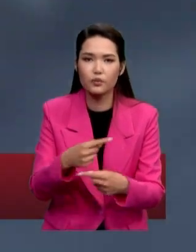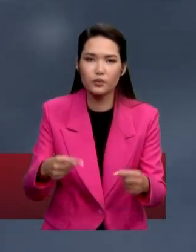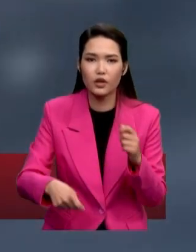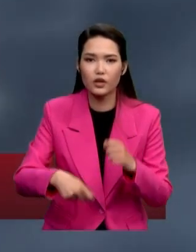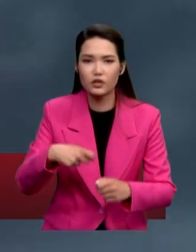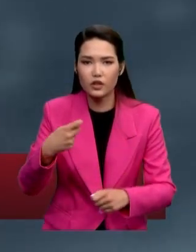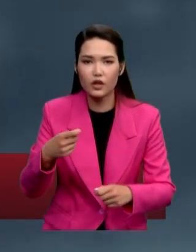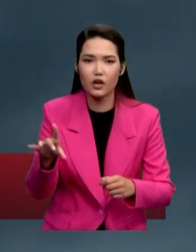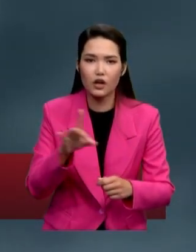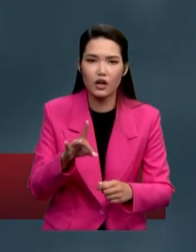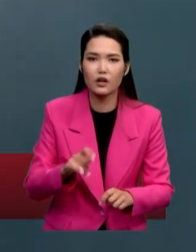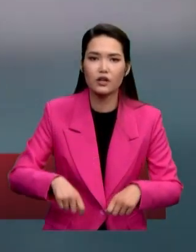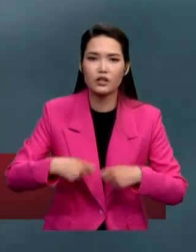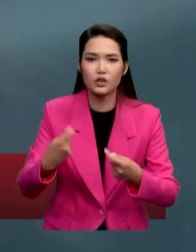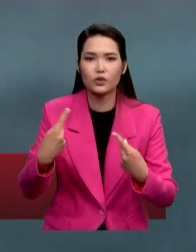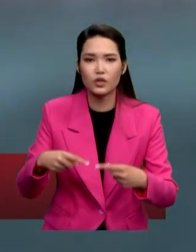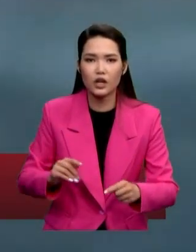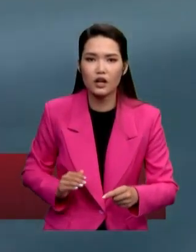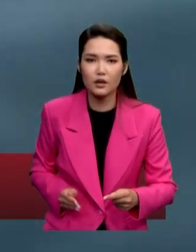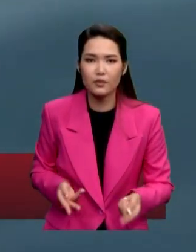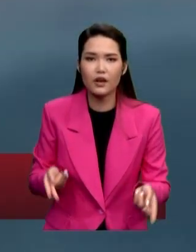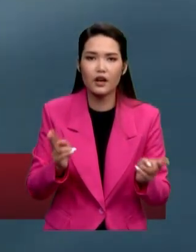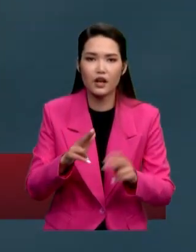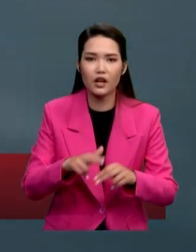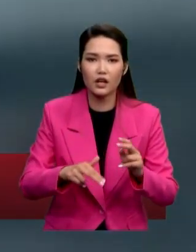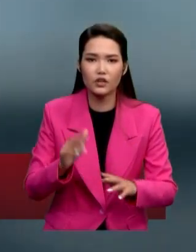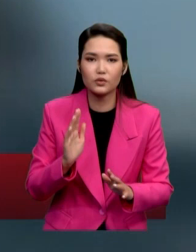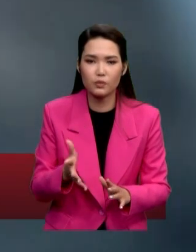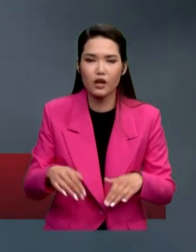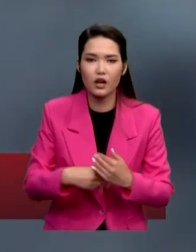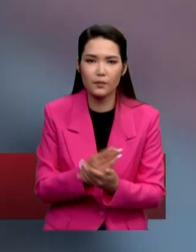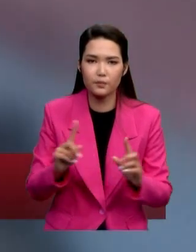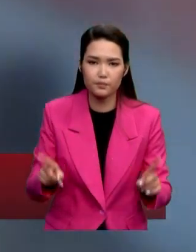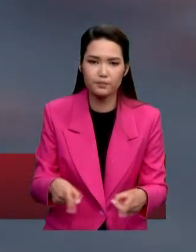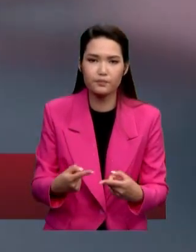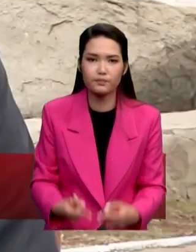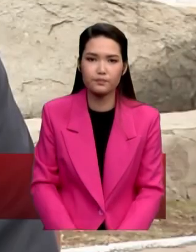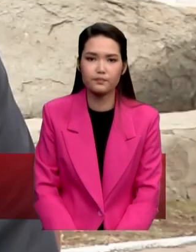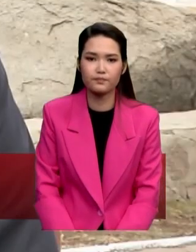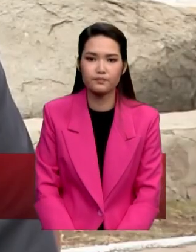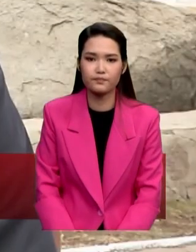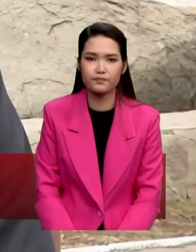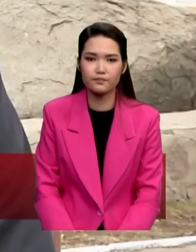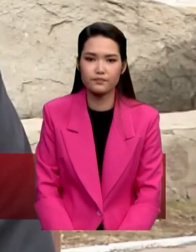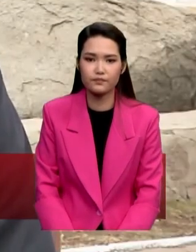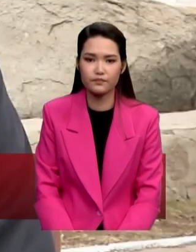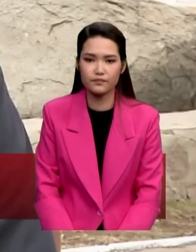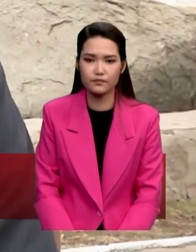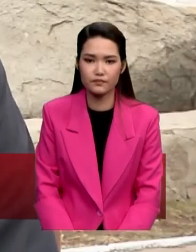нарушения. Объект уже передан другой компании, остатки здания будут демонтированы.